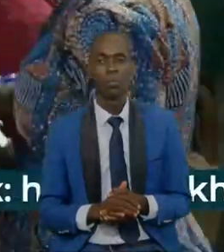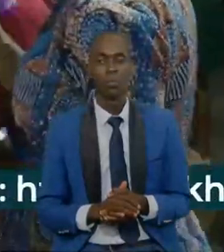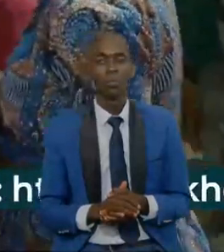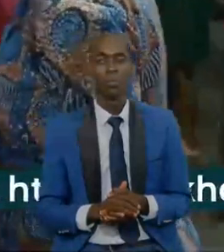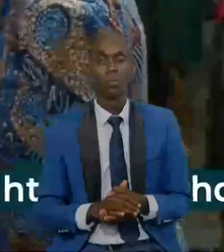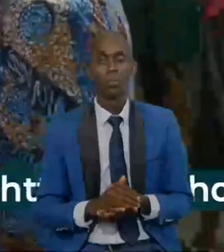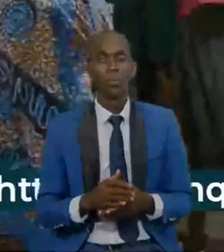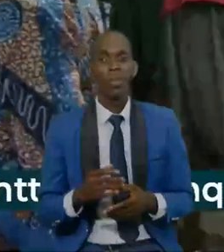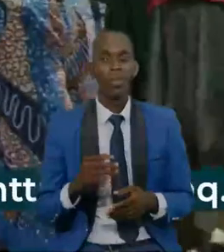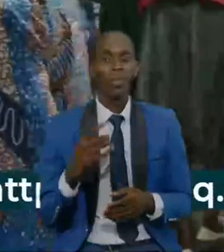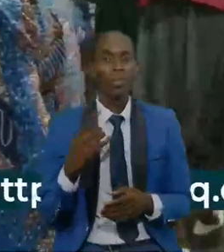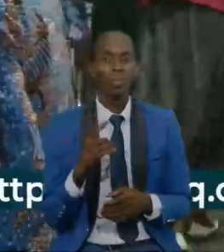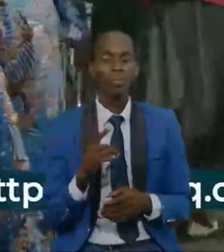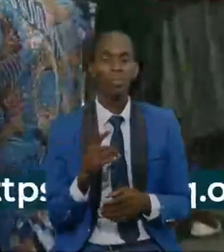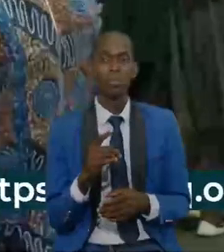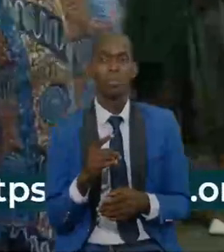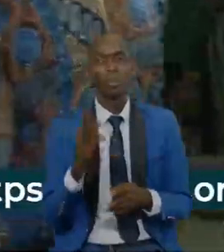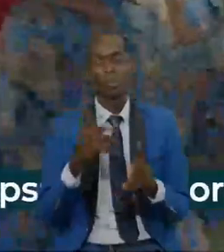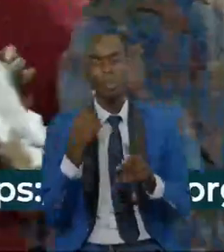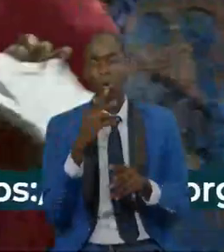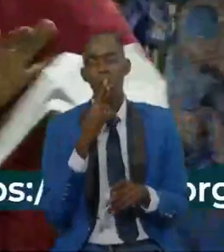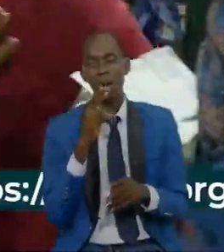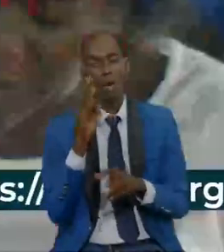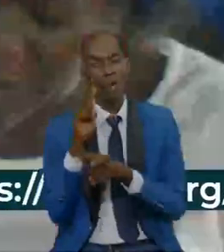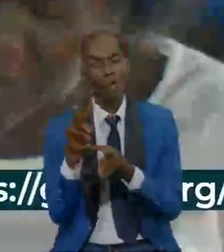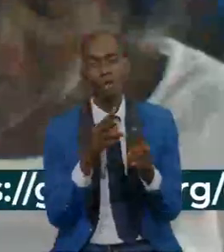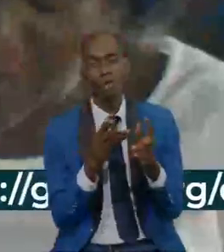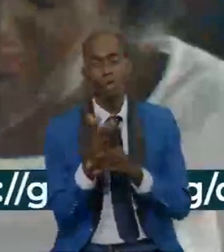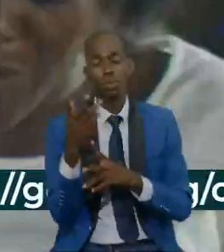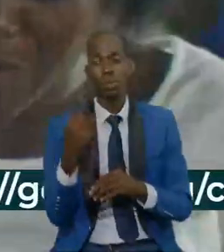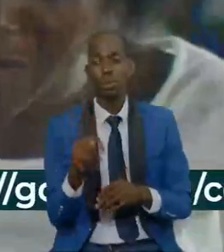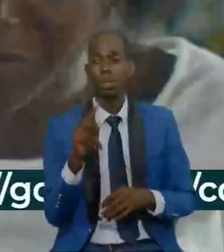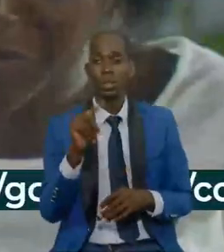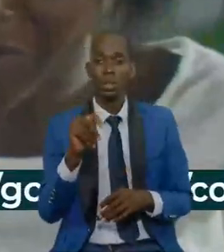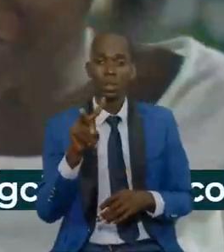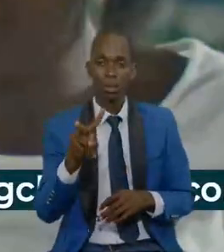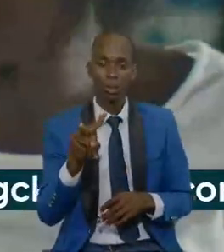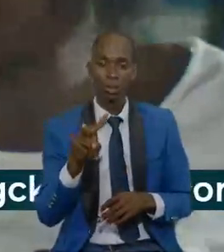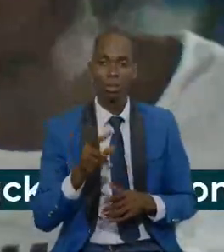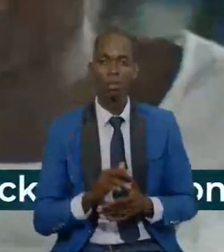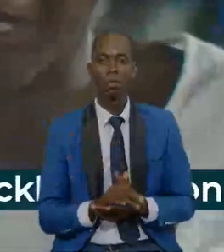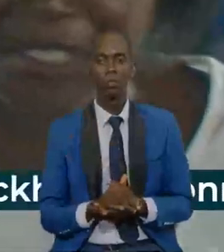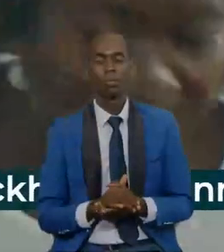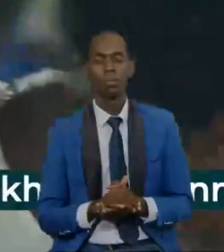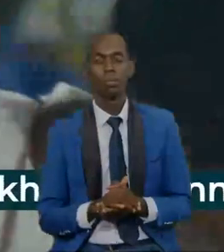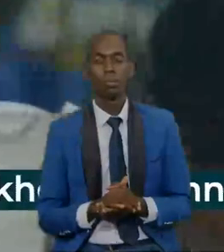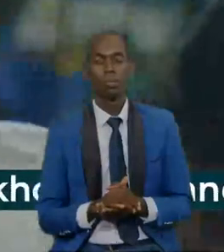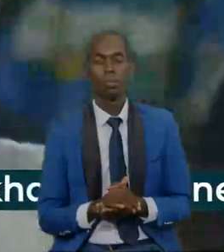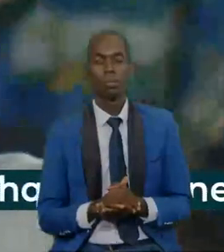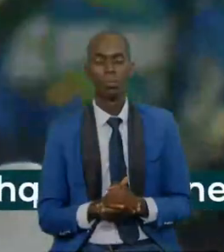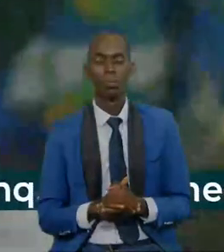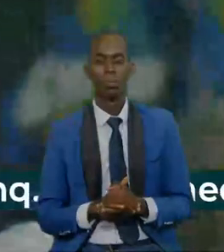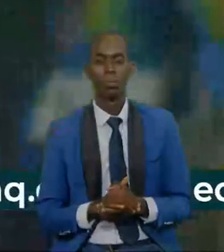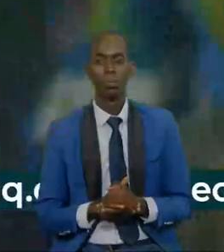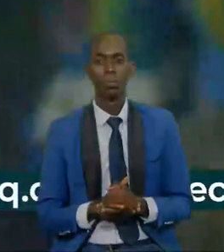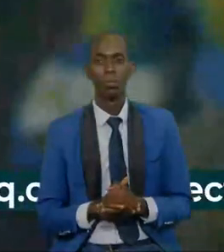up in the radio and television, vous pouvez nous envoyer vos adresses, vos